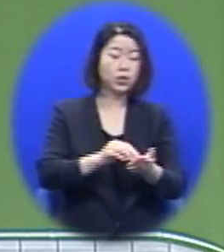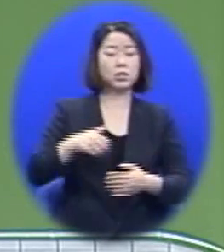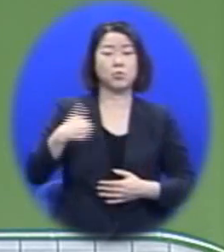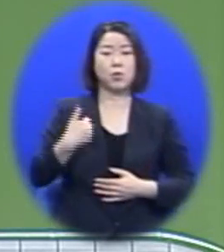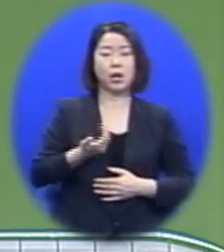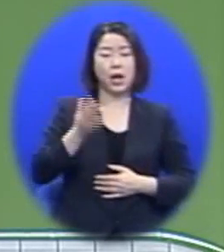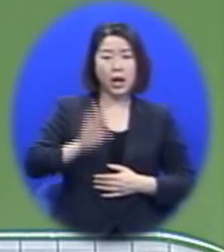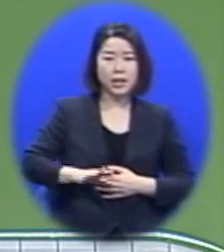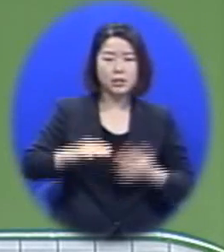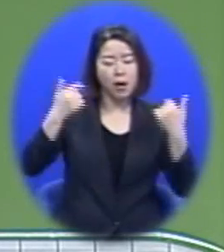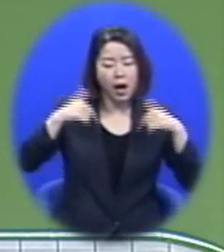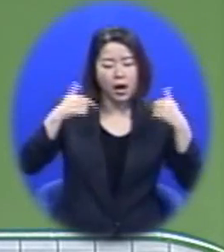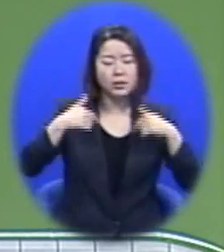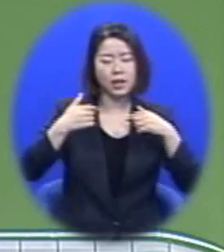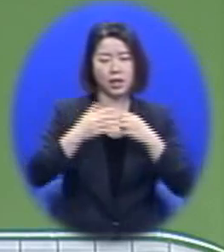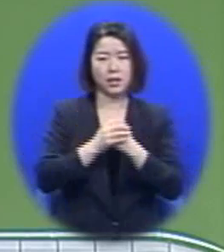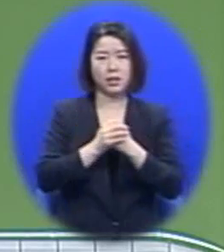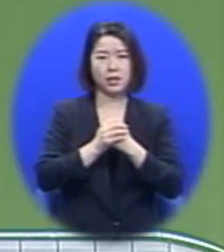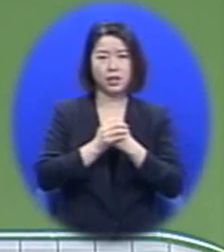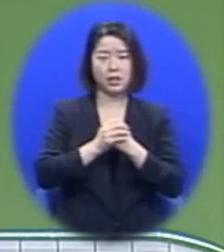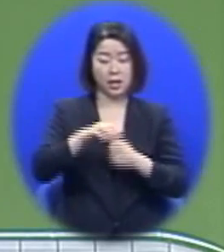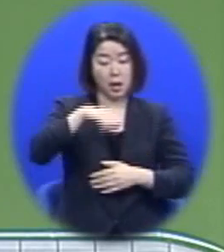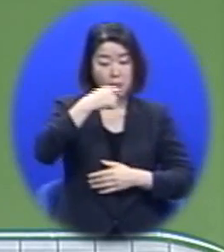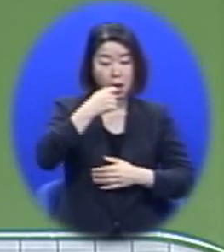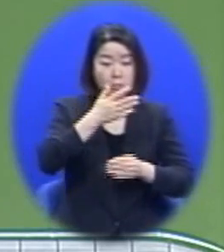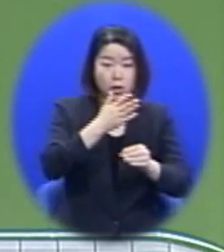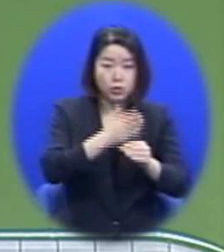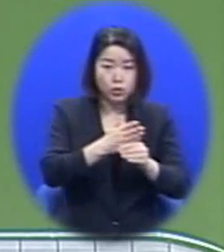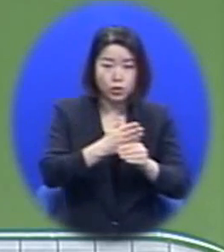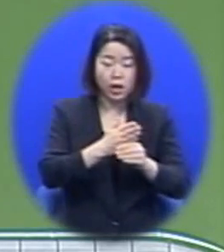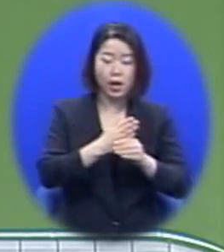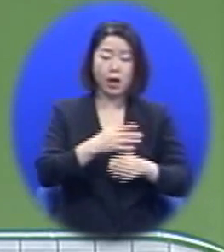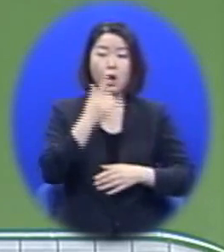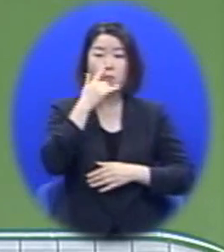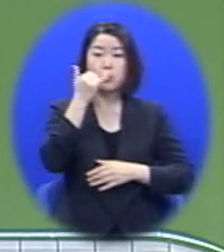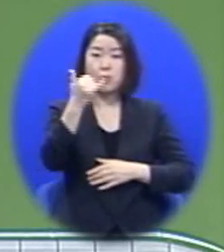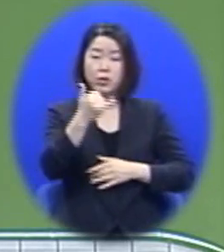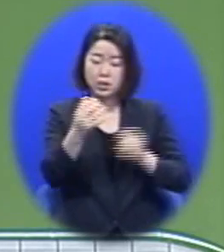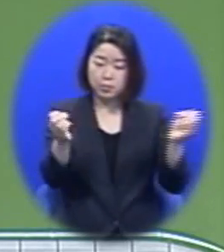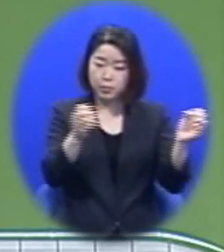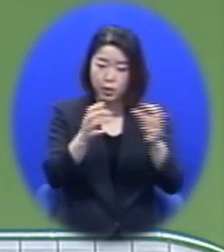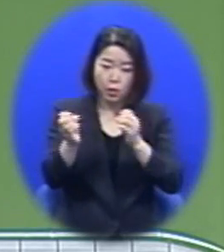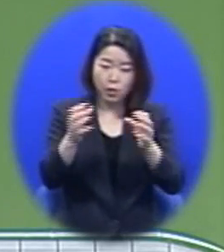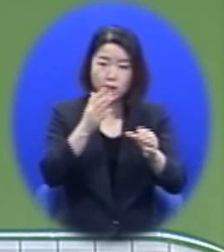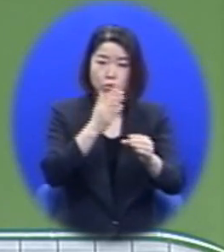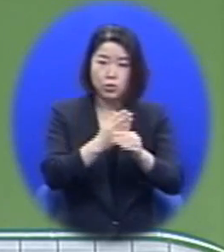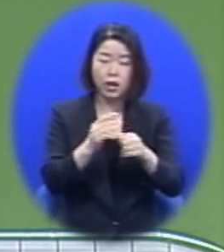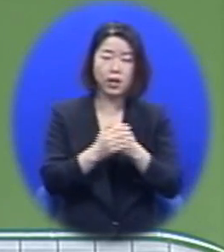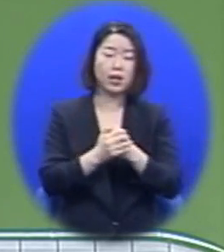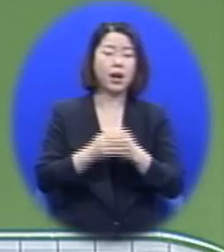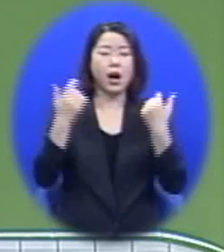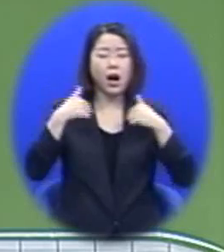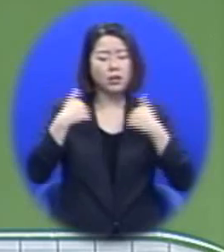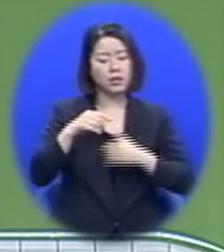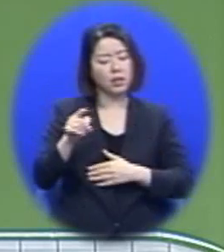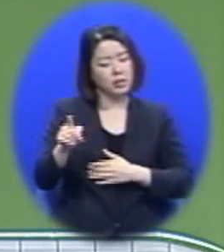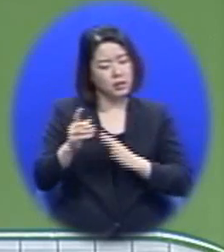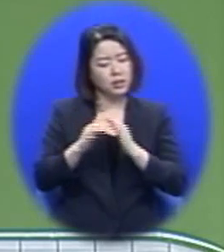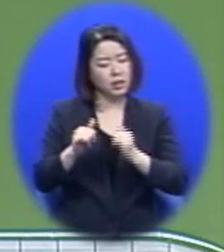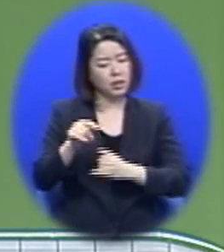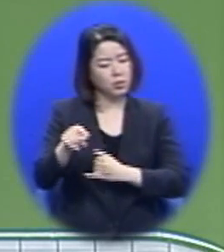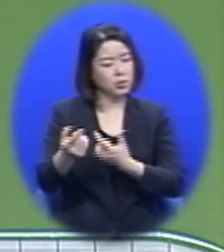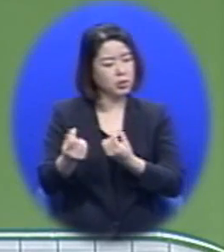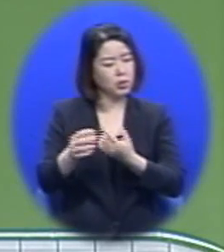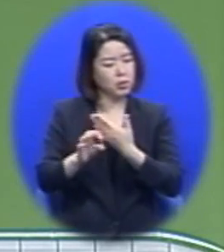그냥 늘 식사를 하시다가도, 아버님, 어머님 무슨 이야기를 하시다가도 늘 저 사람 저렇게 하면